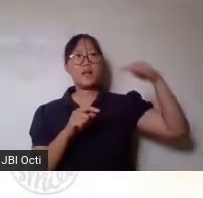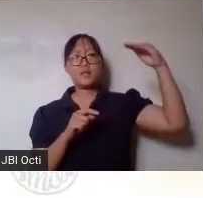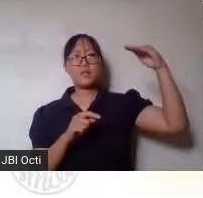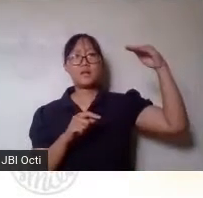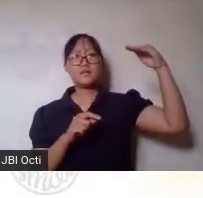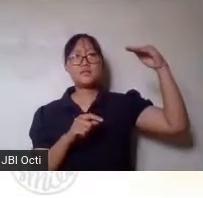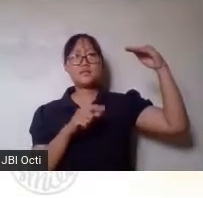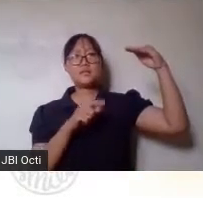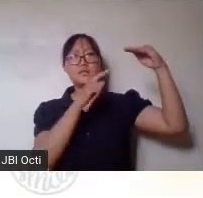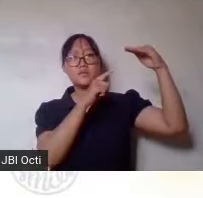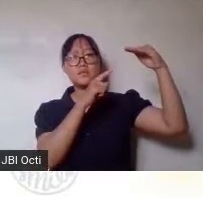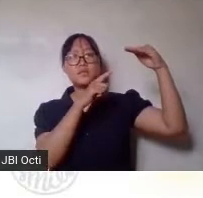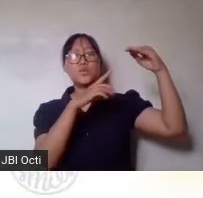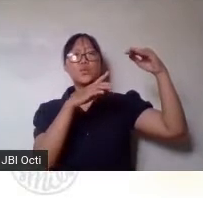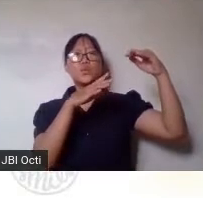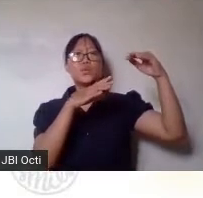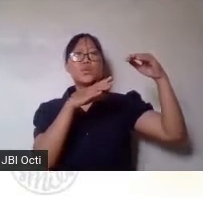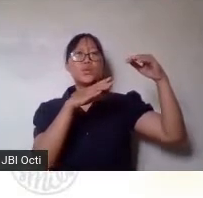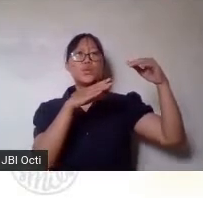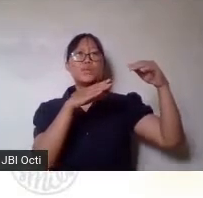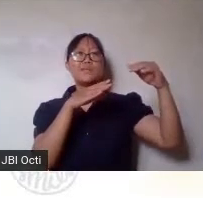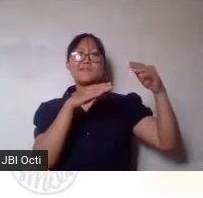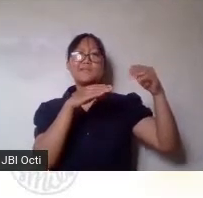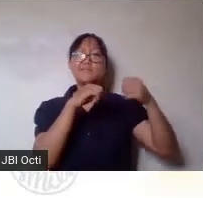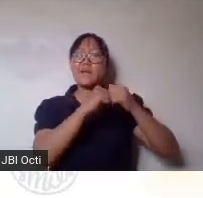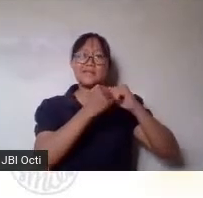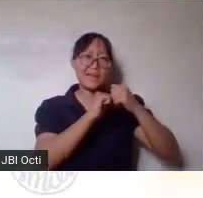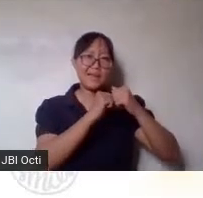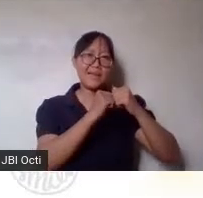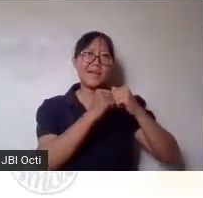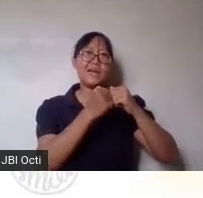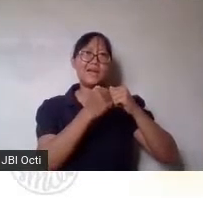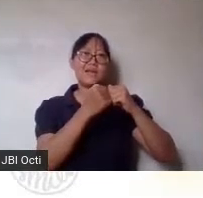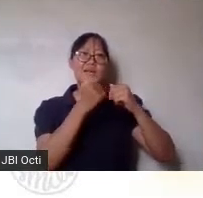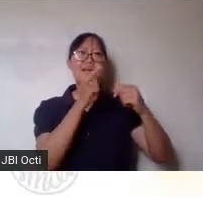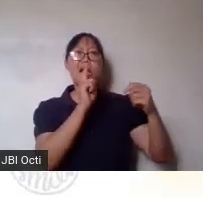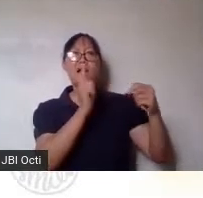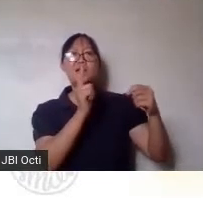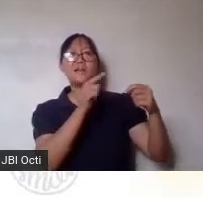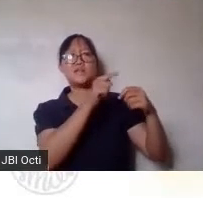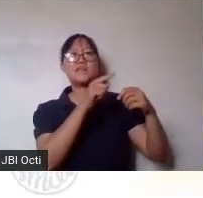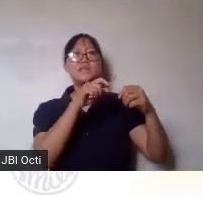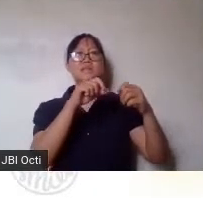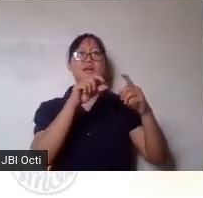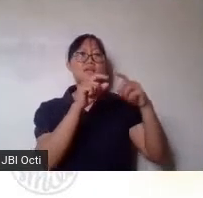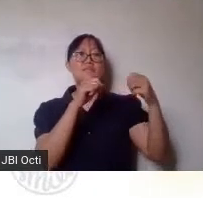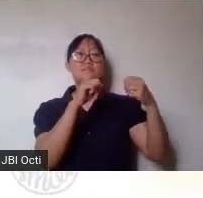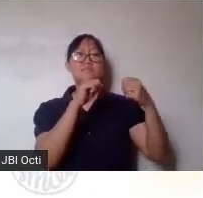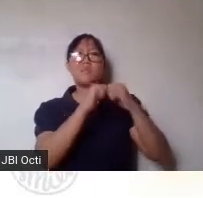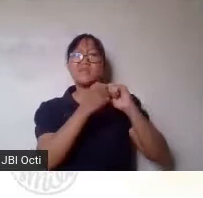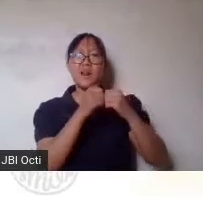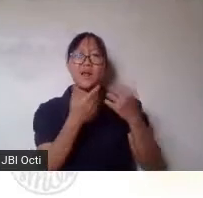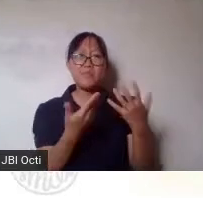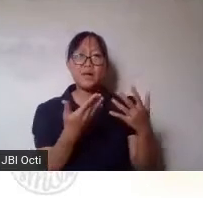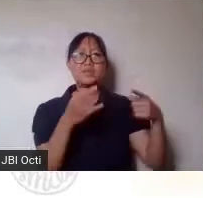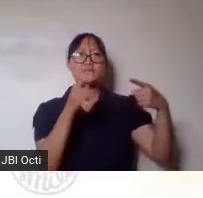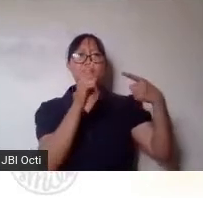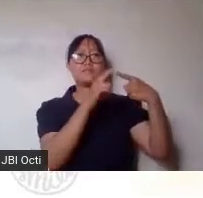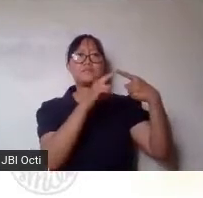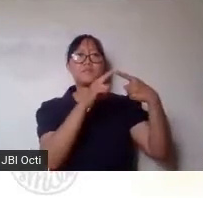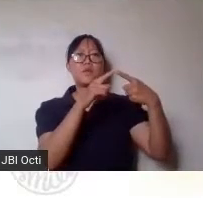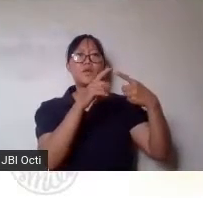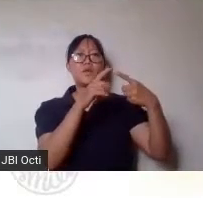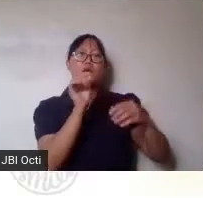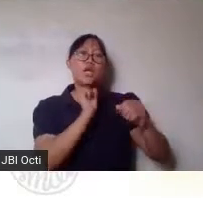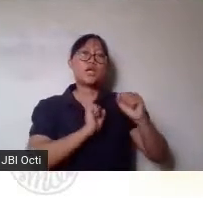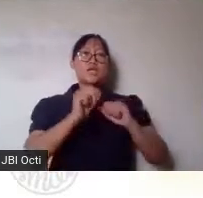dapatkan pada kasus ADHD. Apa itu gangguannya? Jadi ada bentuk yang disebut dengan hiperaktivitas